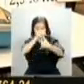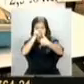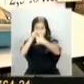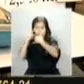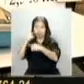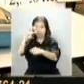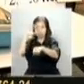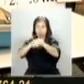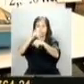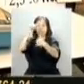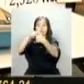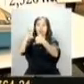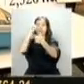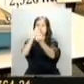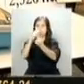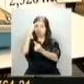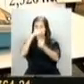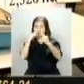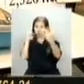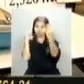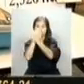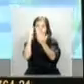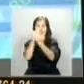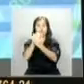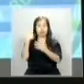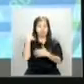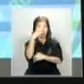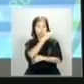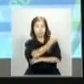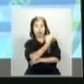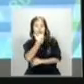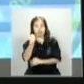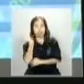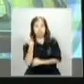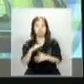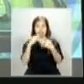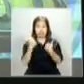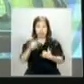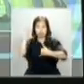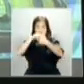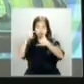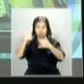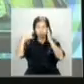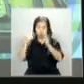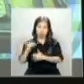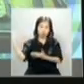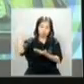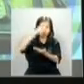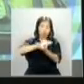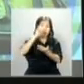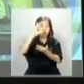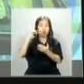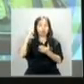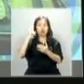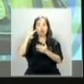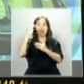นายกูนาลันที่มีลักษณะตรงตามที่สายลับแจ้งการตรวจสอบพบว่านายกูนาลันเดินทางมาจากแอสดิสอาบาบ